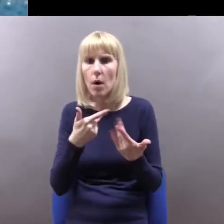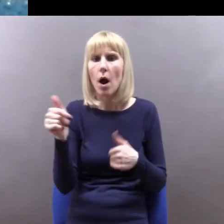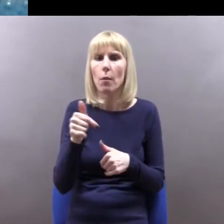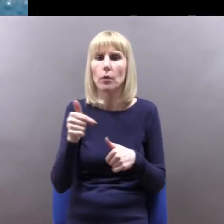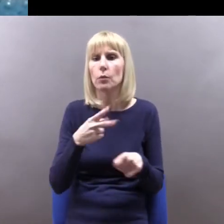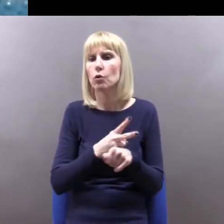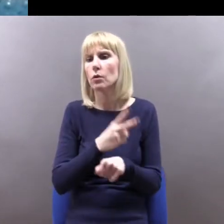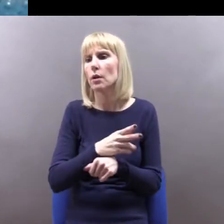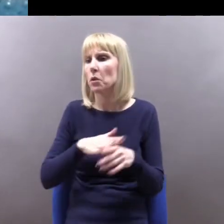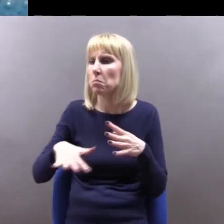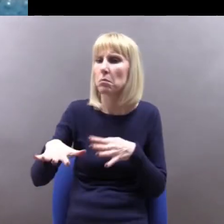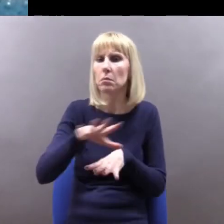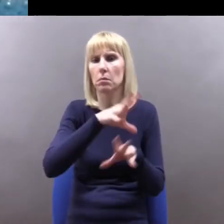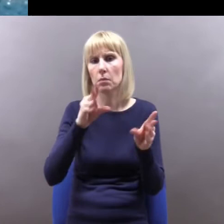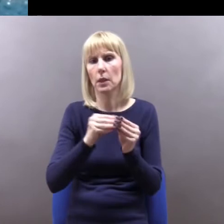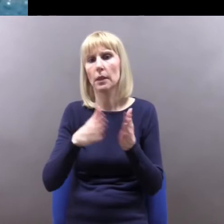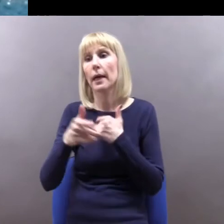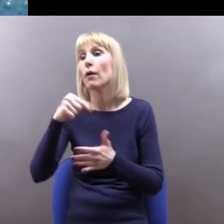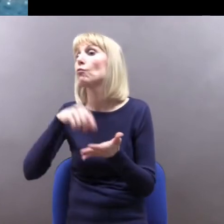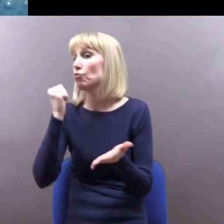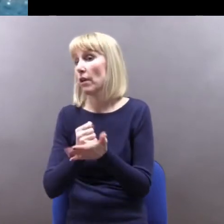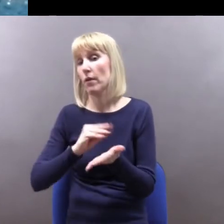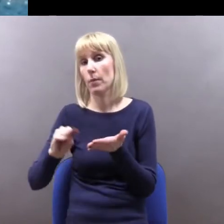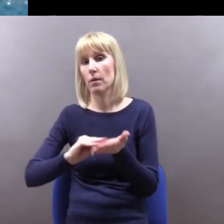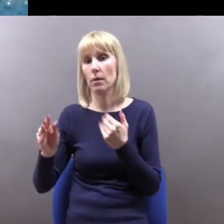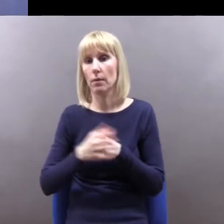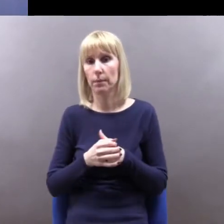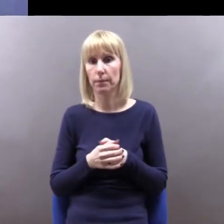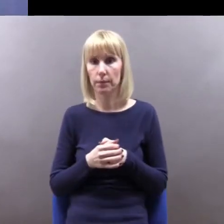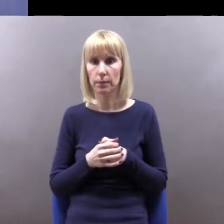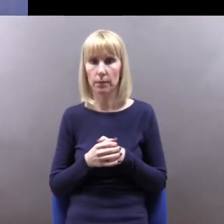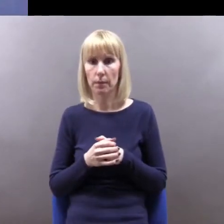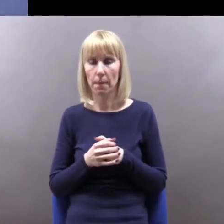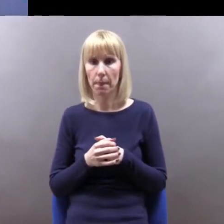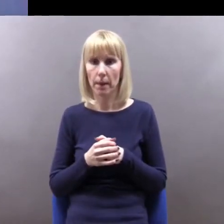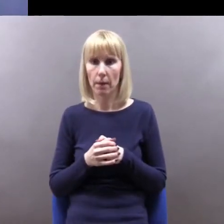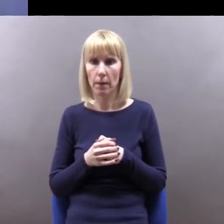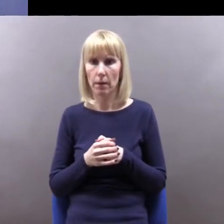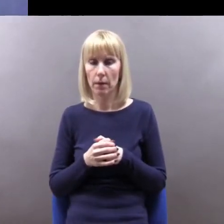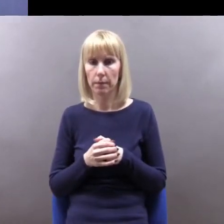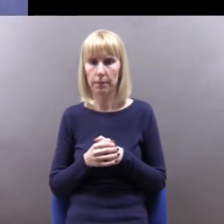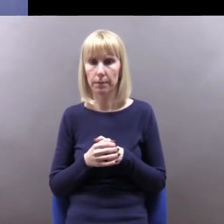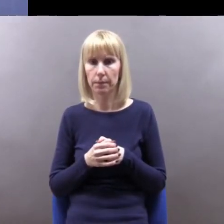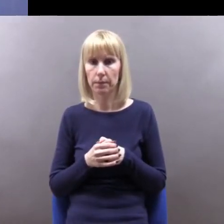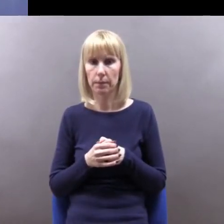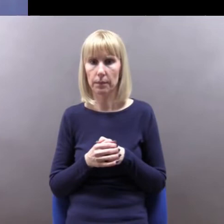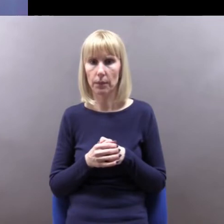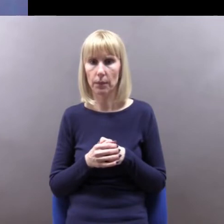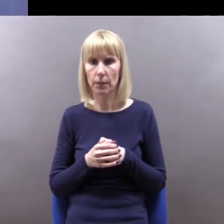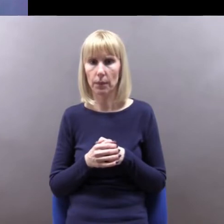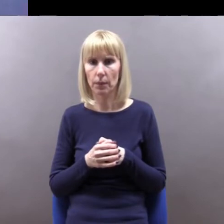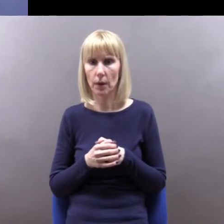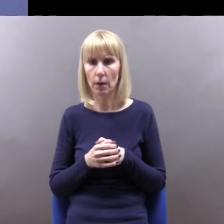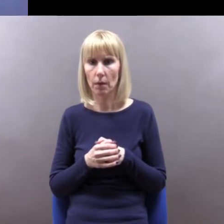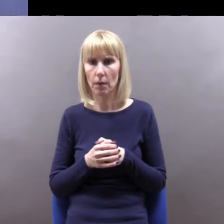być dostępne dla wszystkich, tak jak mówi ustawa. Ale bardzo tutaj dobrze mówisz, bo ja też jestem tego zdania, że te